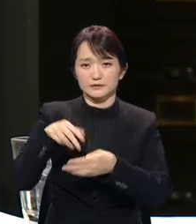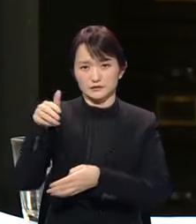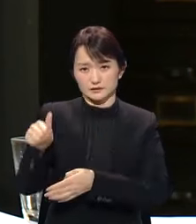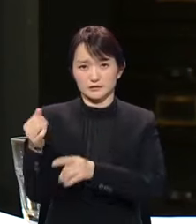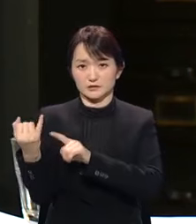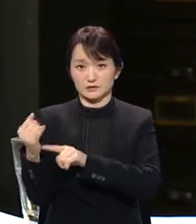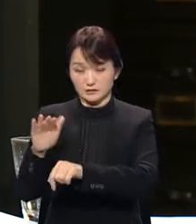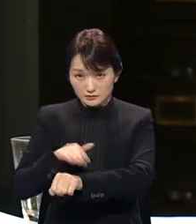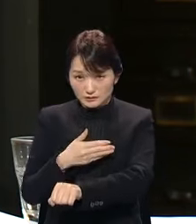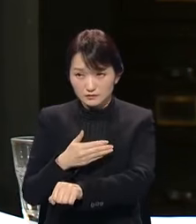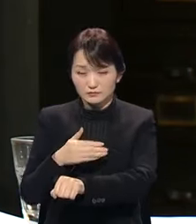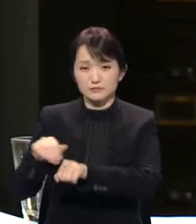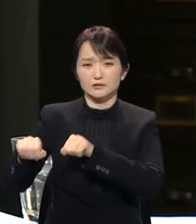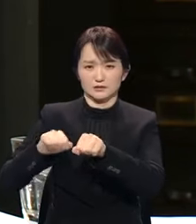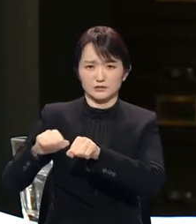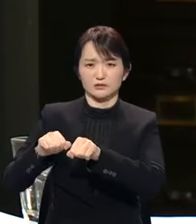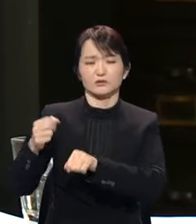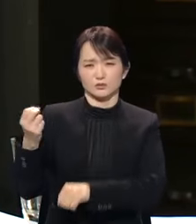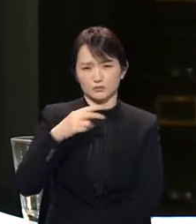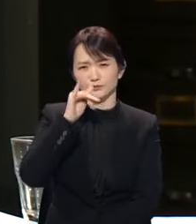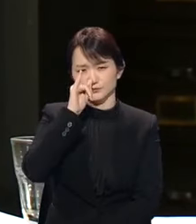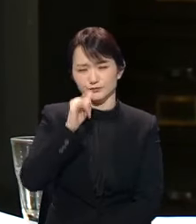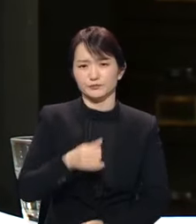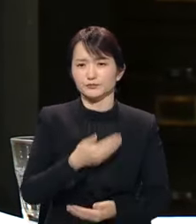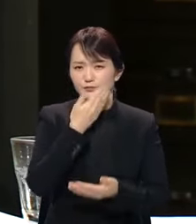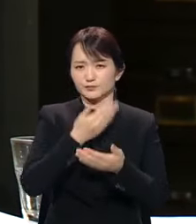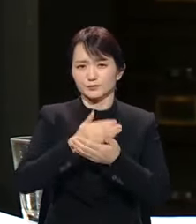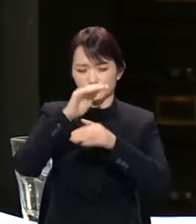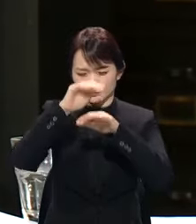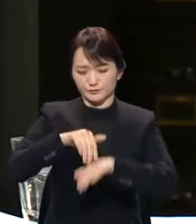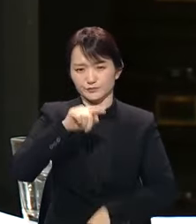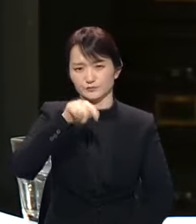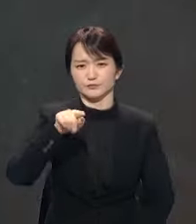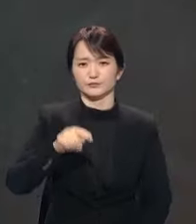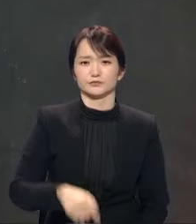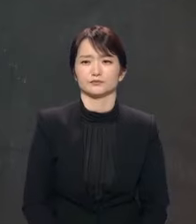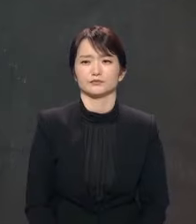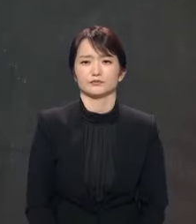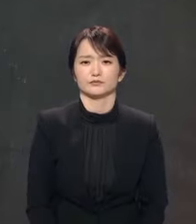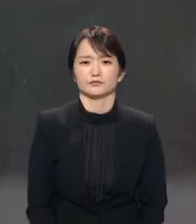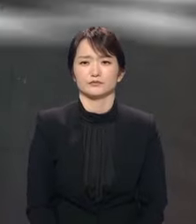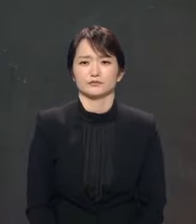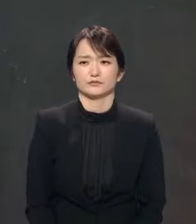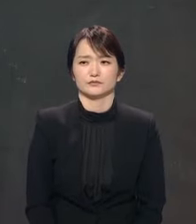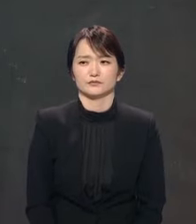어떤 잘못된 행동 끝이 아닙니다. 체크포인트 짚어보죠.